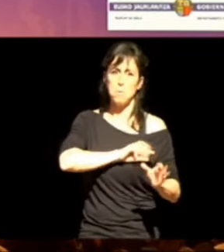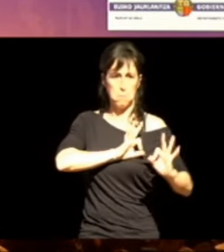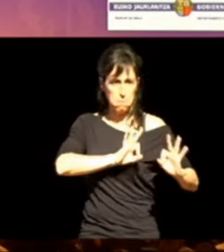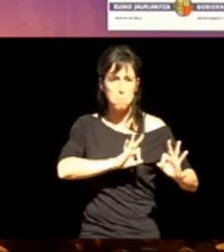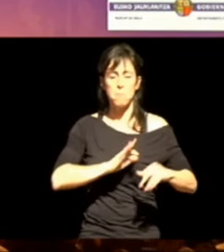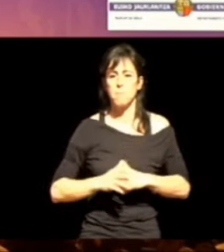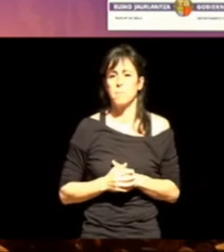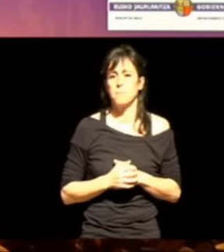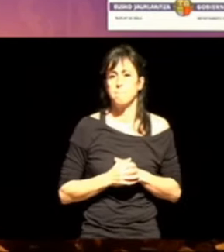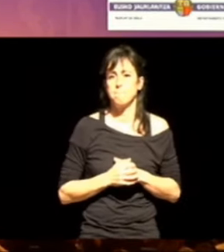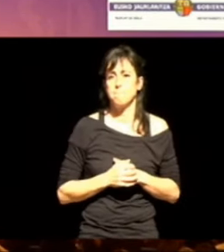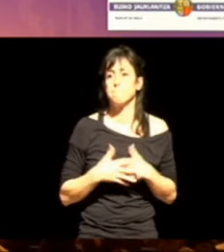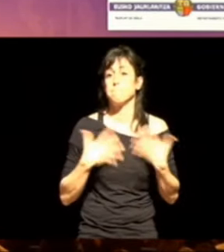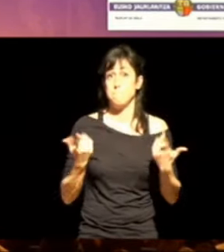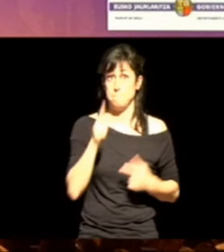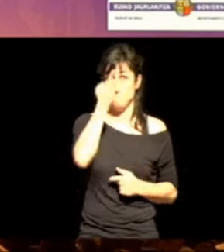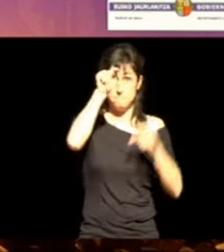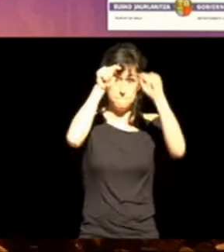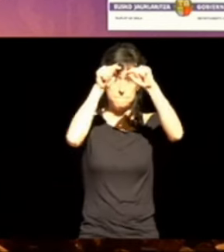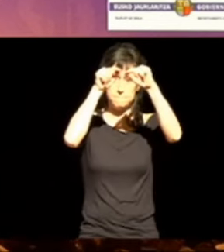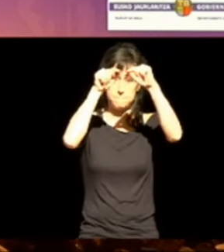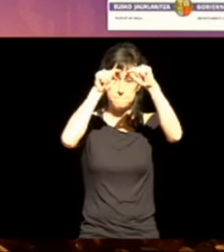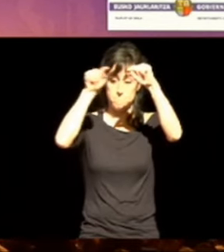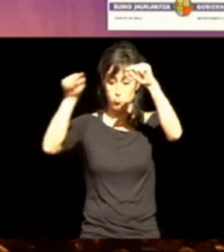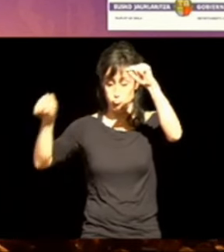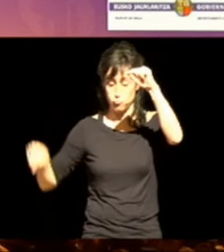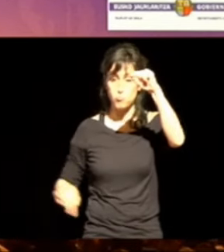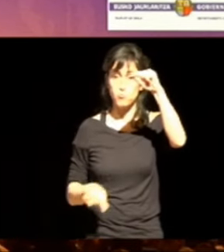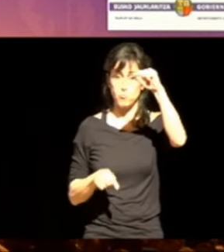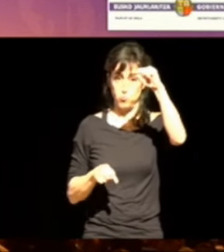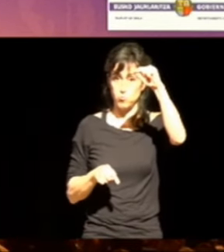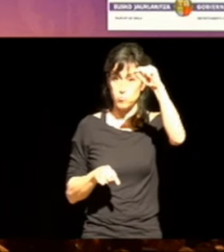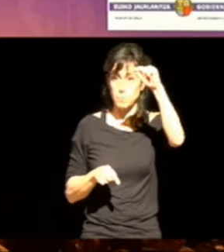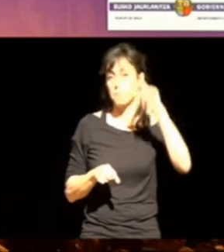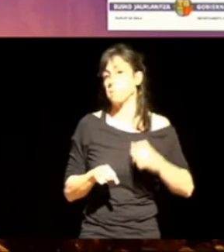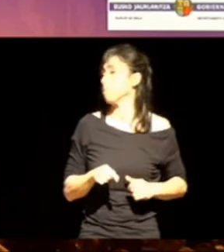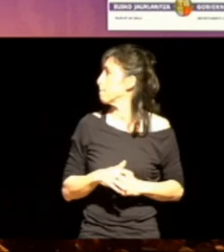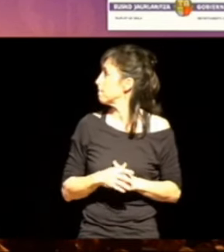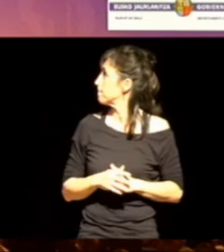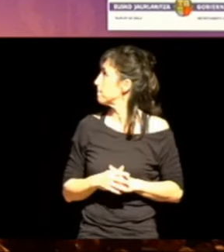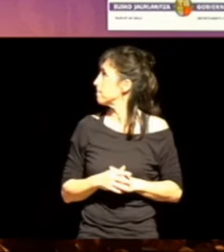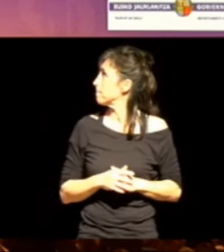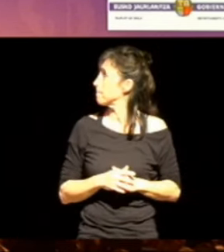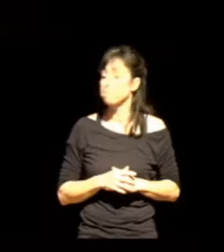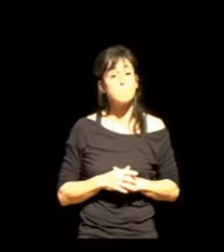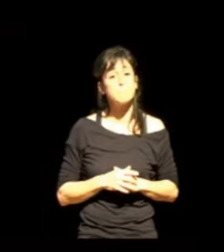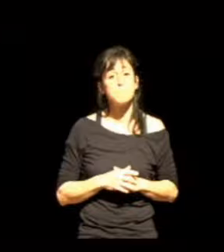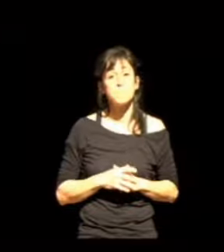Goitik orduan, goitik hasita eta azkenengo helburua hau izango den ikana